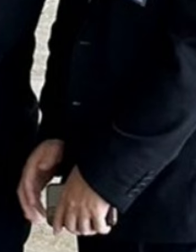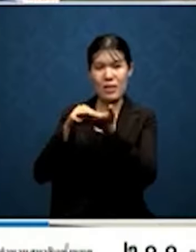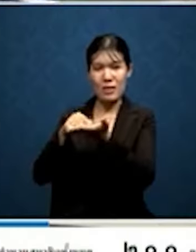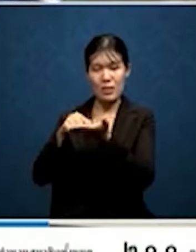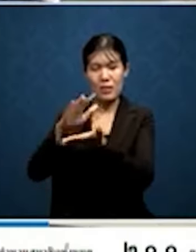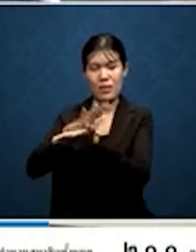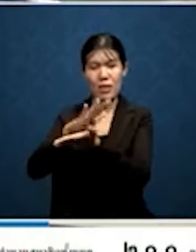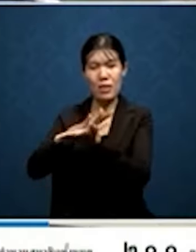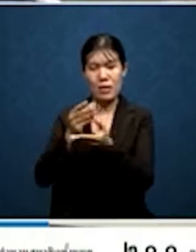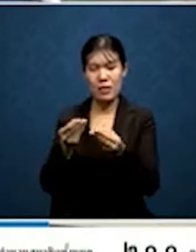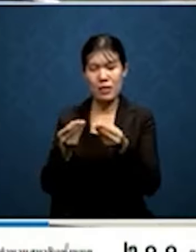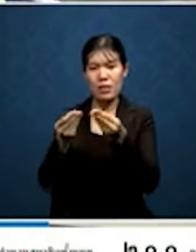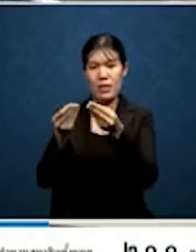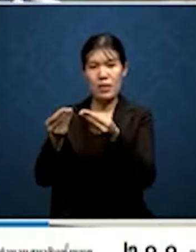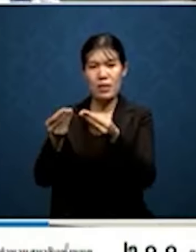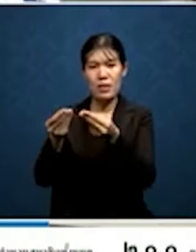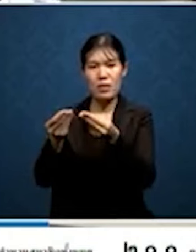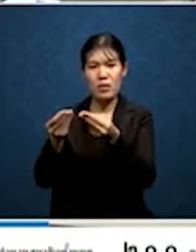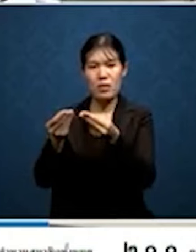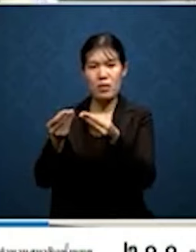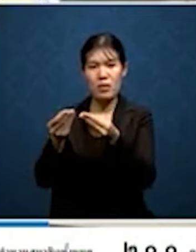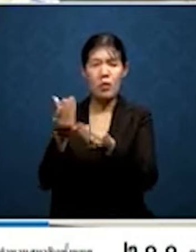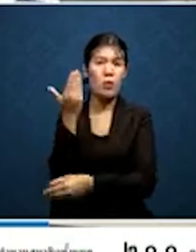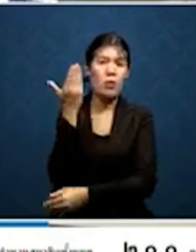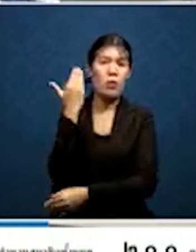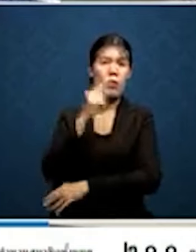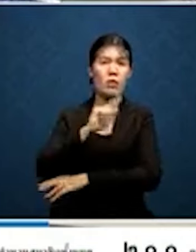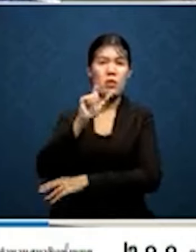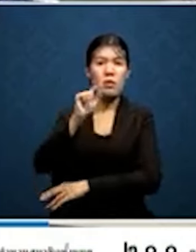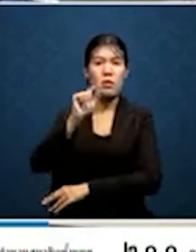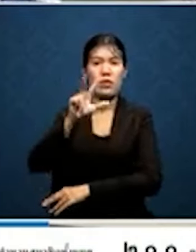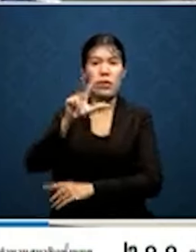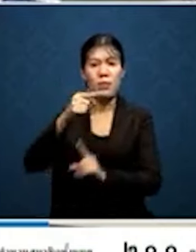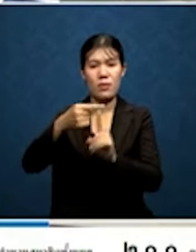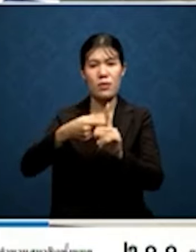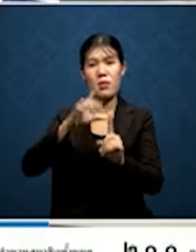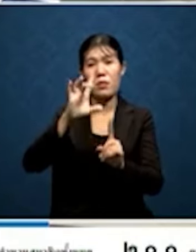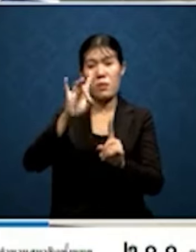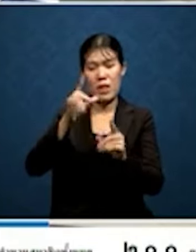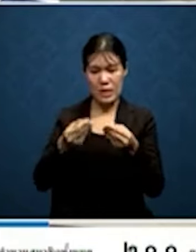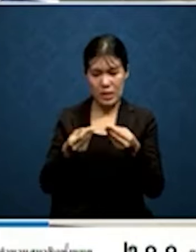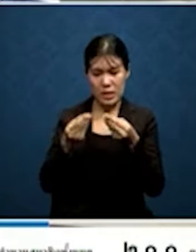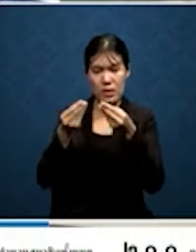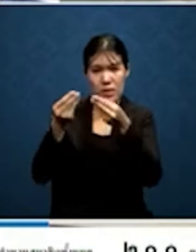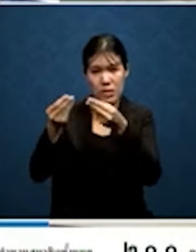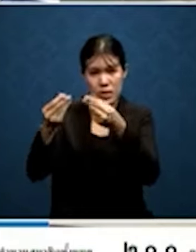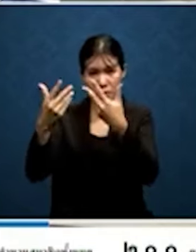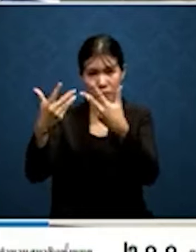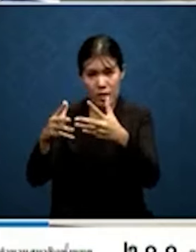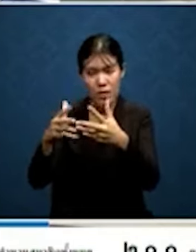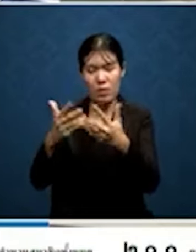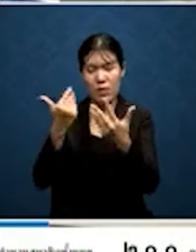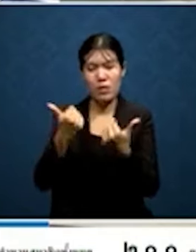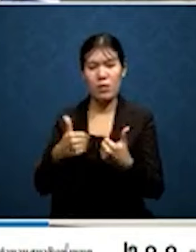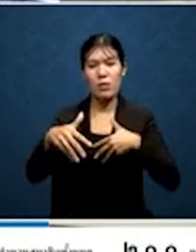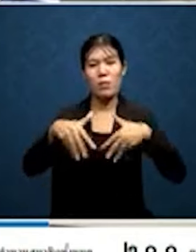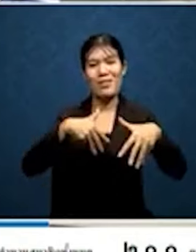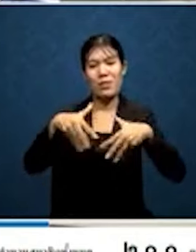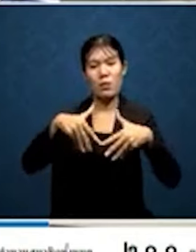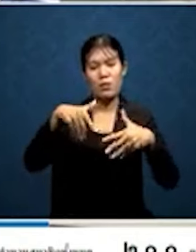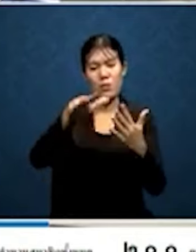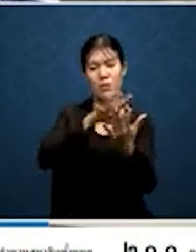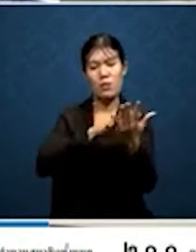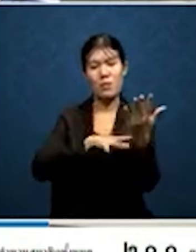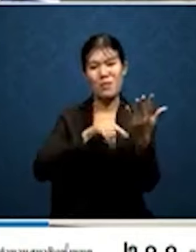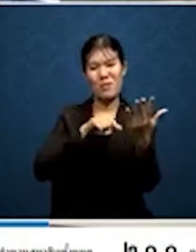พี่จากเดนมาร์ก ค่ายใหญ่ด้วยนะจ๊ะค่ายสีบันเย็นจ้ าบอกชื่อไปแล้วแต่ไม่บอกฉันก่อน นั่นแหละค่ะแล้วก็ปรากฏว่าไ